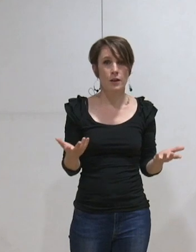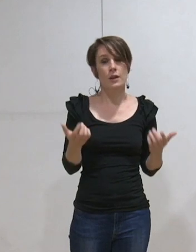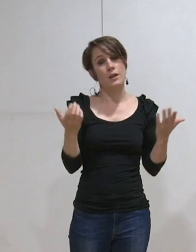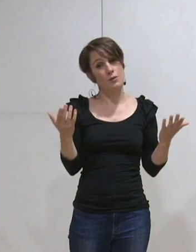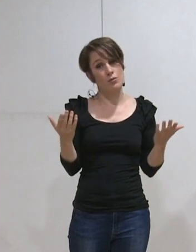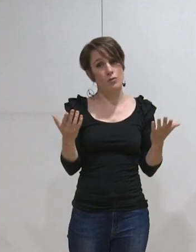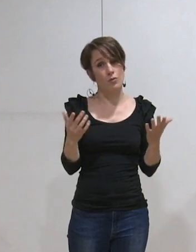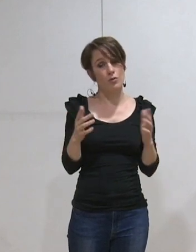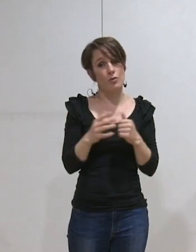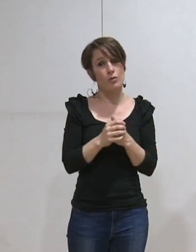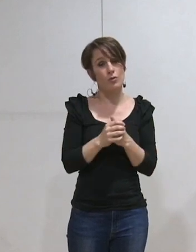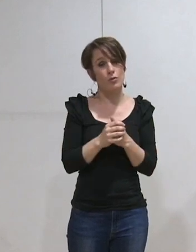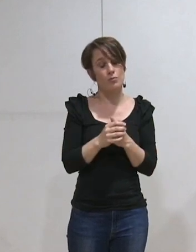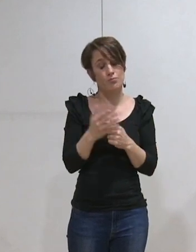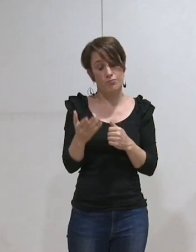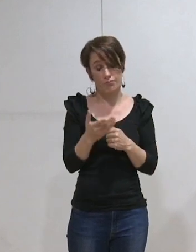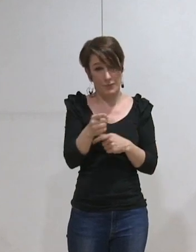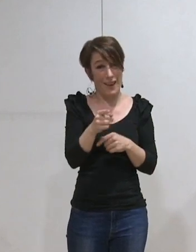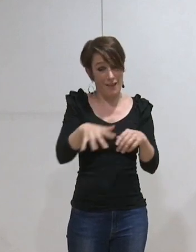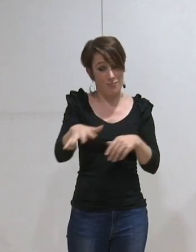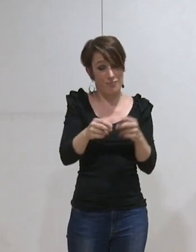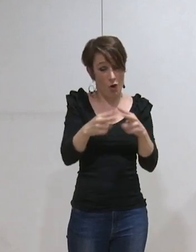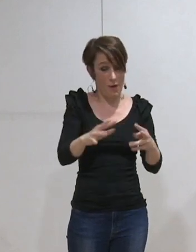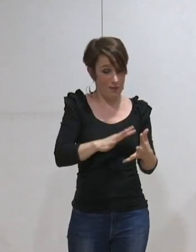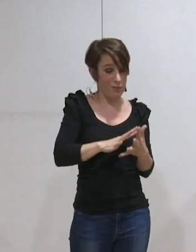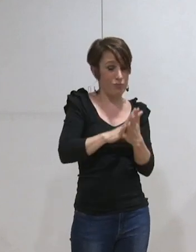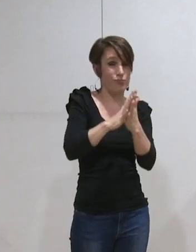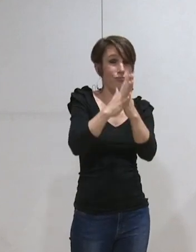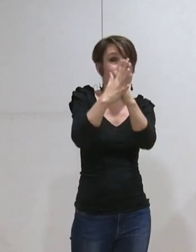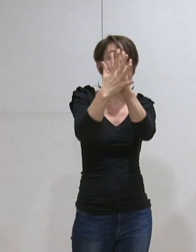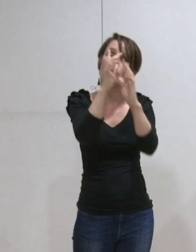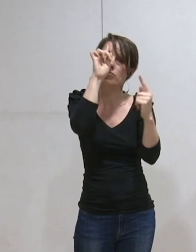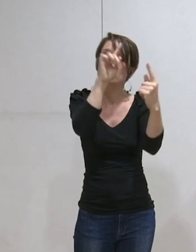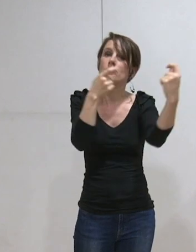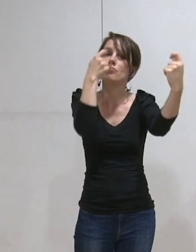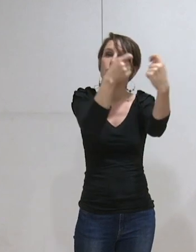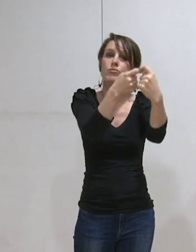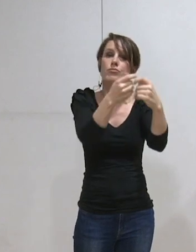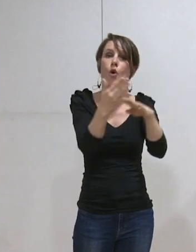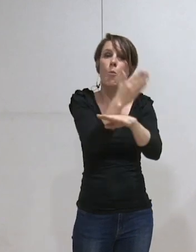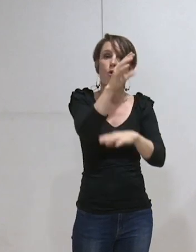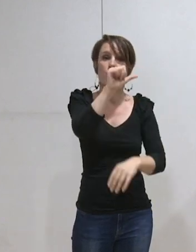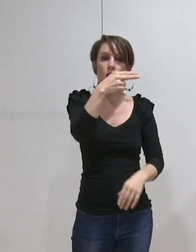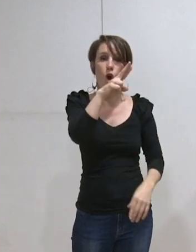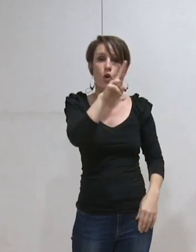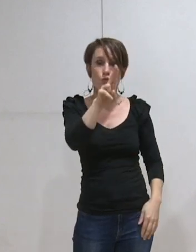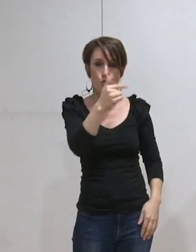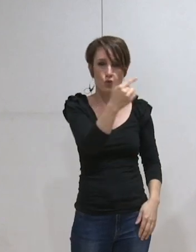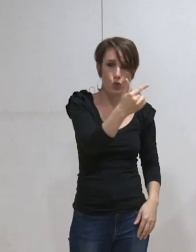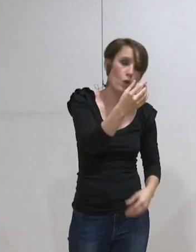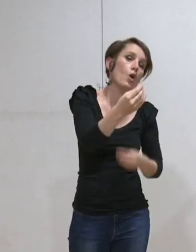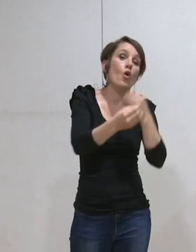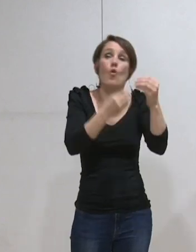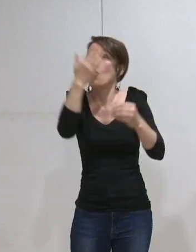puisque pour transformer la ville à la fois dans les projets de lanrue 2e vague ou bien ailleurs la